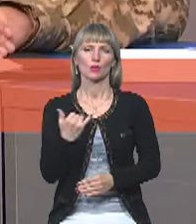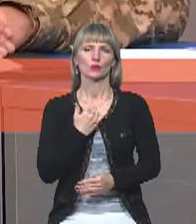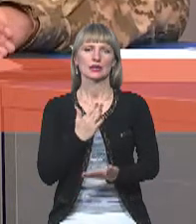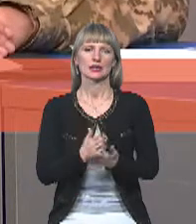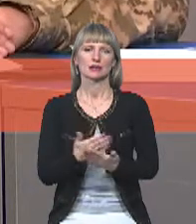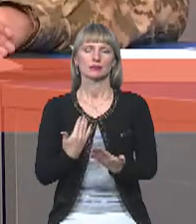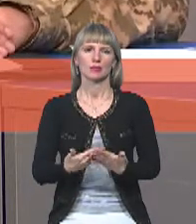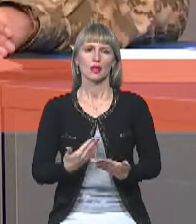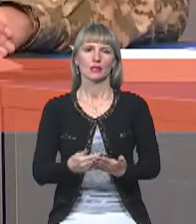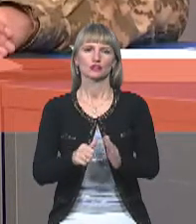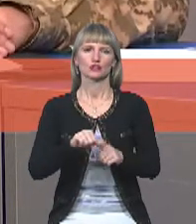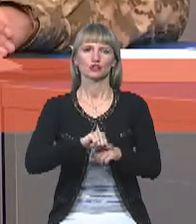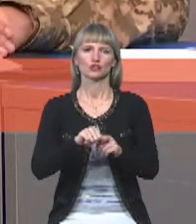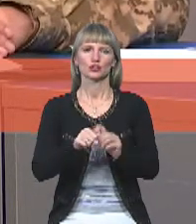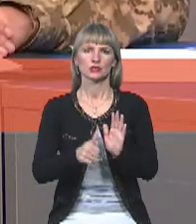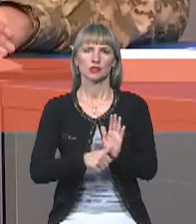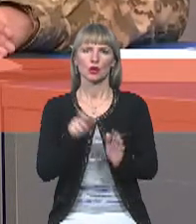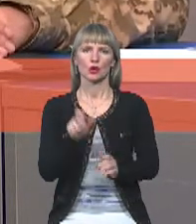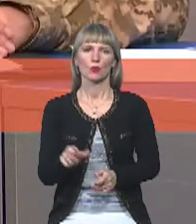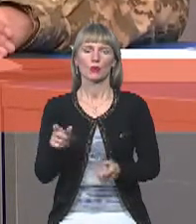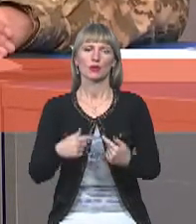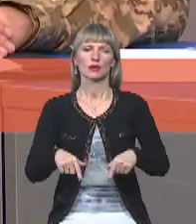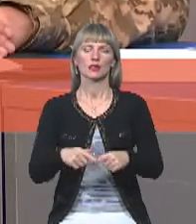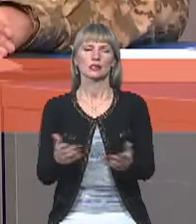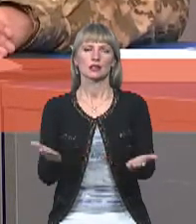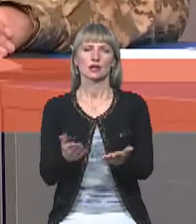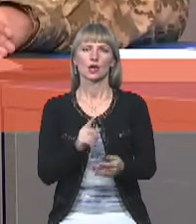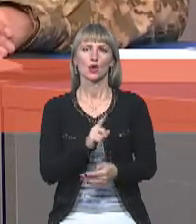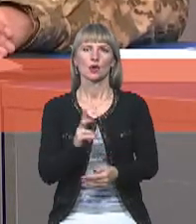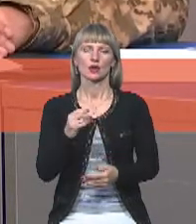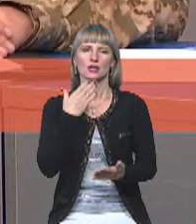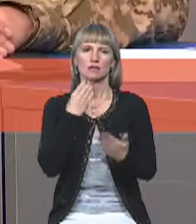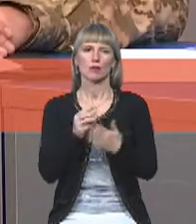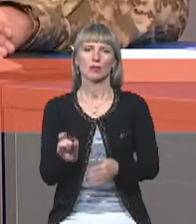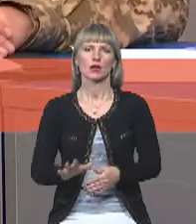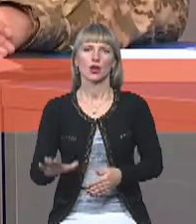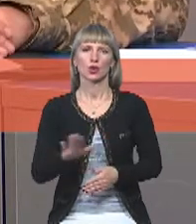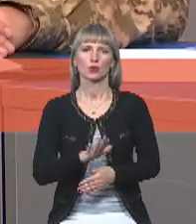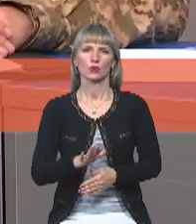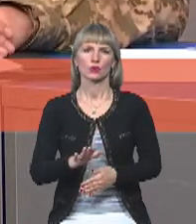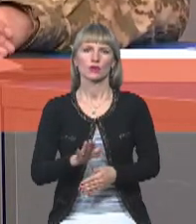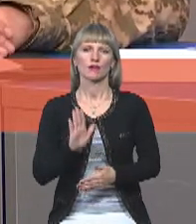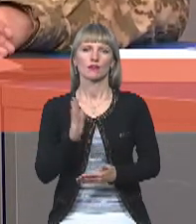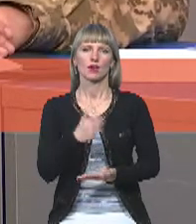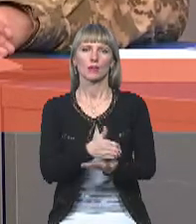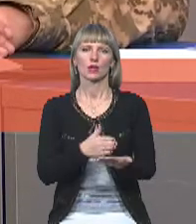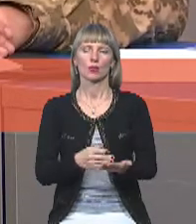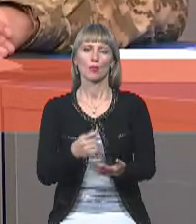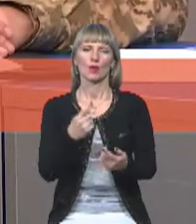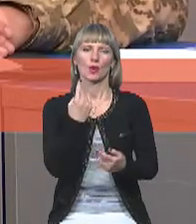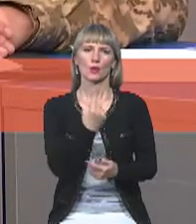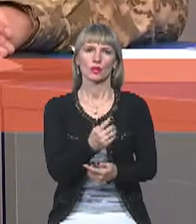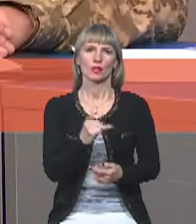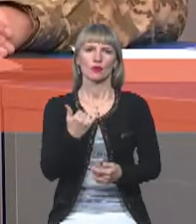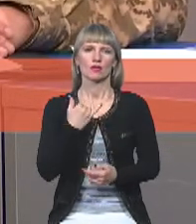є порядка 16 громадських організацій, які кожен на своєму районі, скажімо так, в Мелітополі одні, у